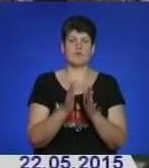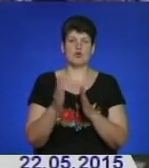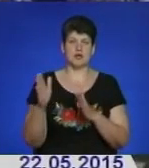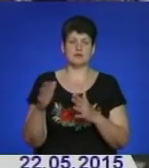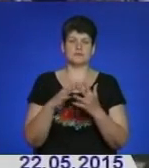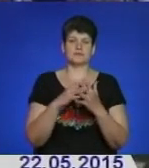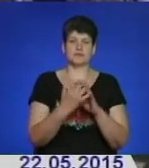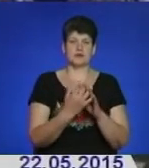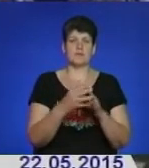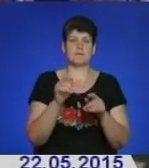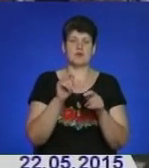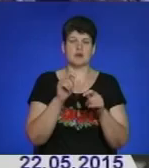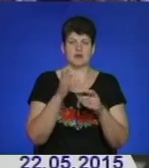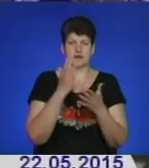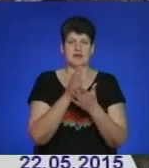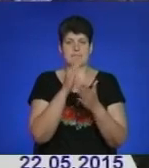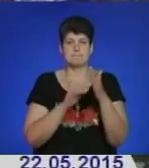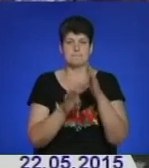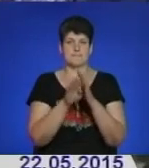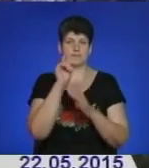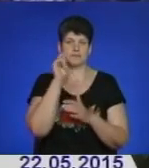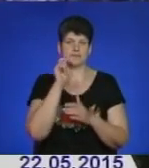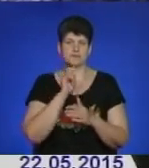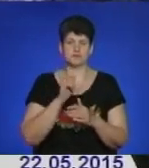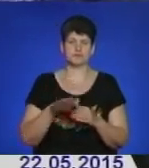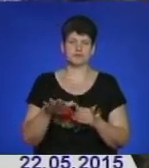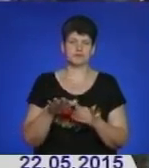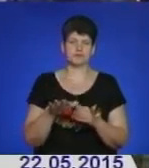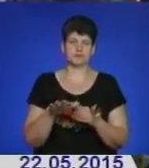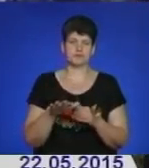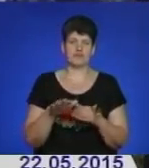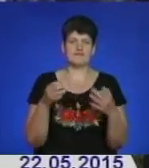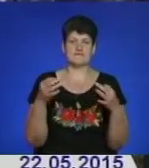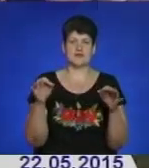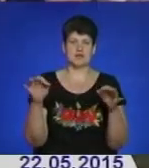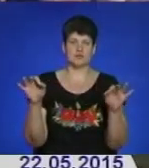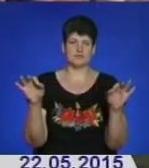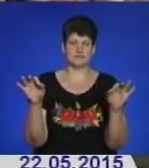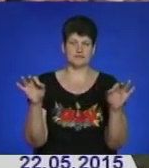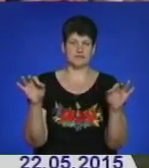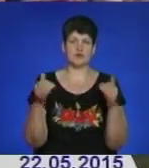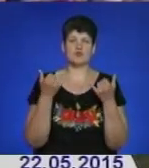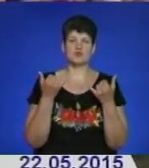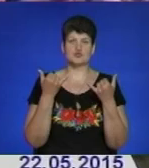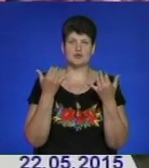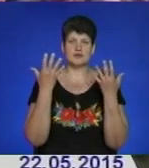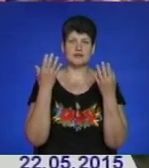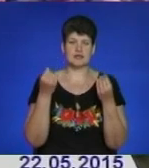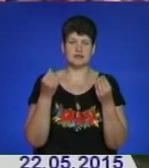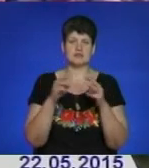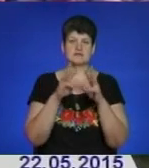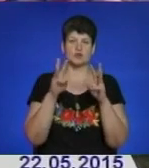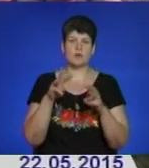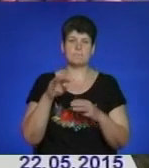населених пунктах, контрольованих українськими військами. Вільно? Вільно. Сьогодні День Святого